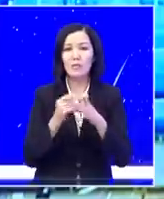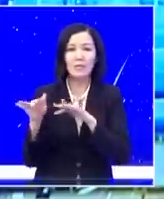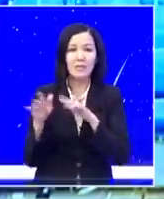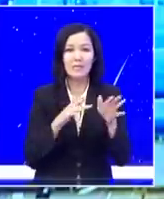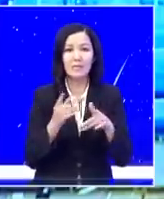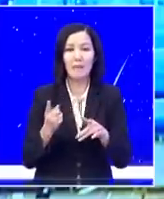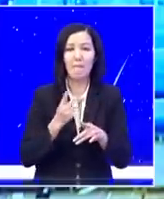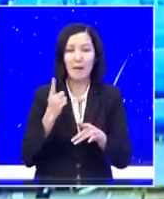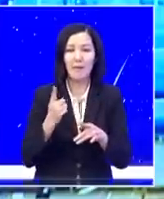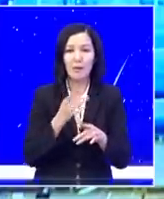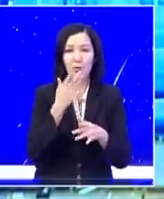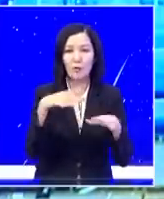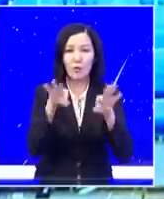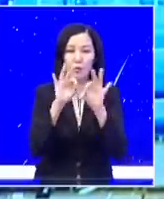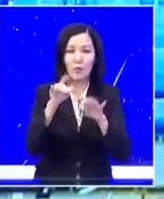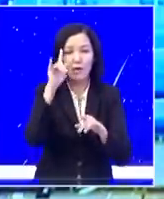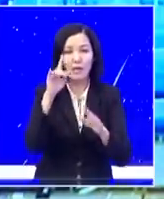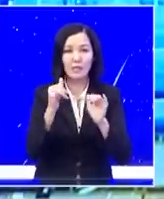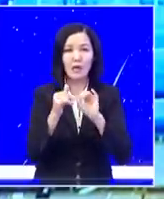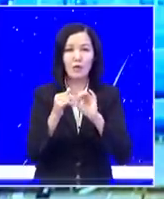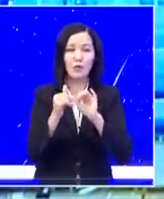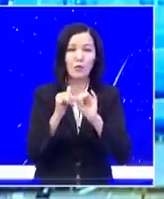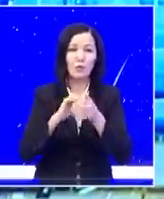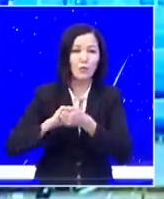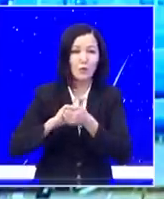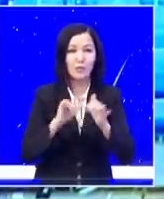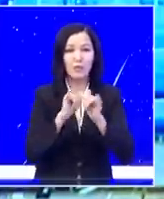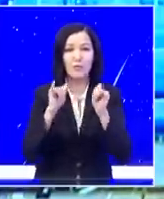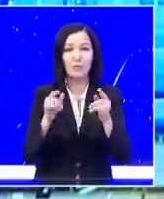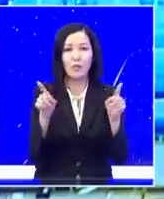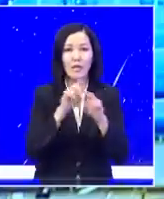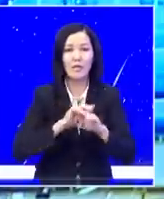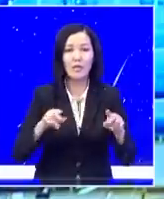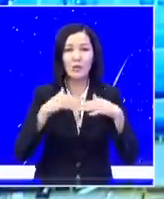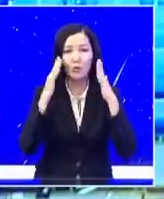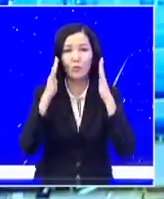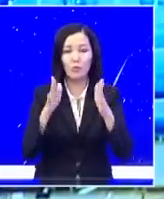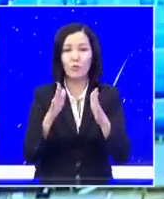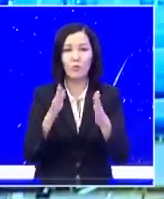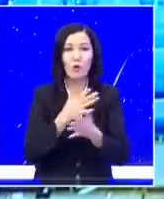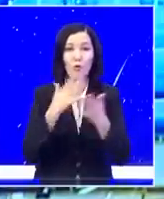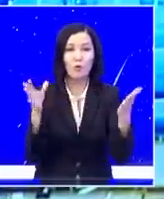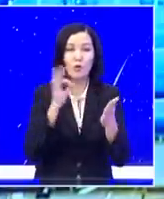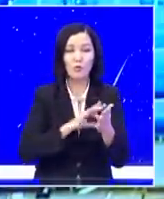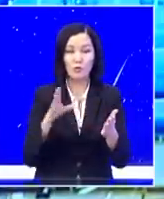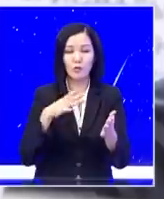маманы ұлттық өнеріміз қазақ күресін дамытуға ерекше көңіл бөліп, оның дамуына үлкен үлес қосты.